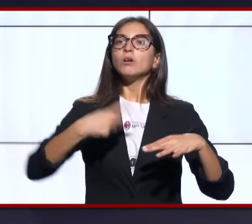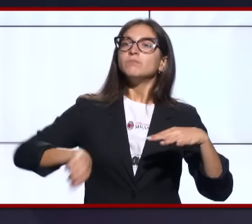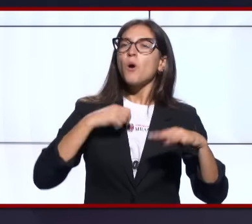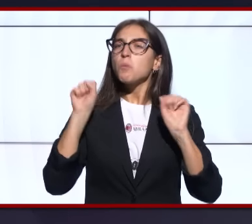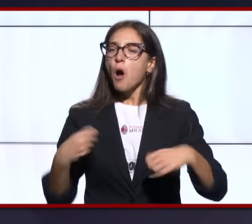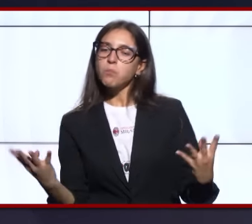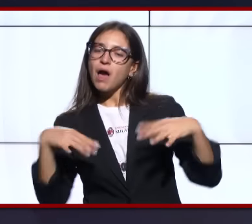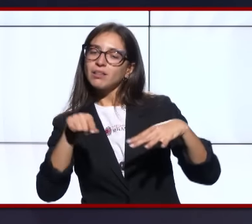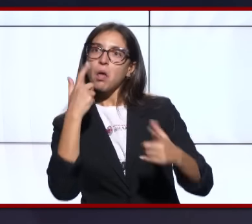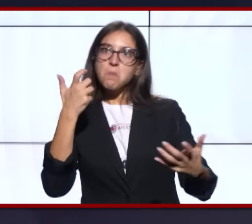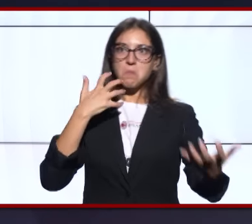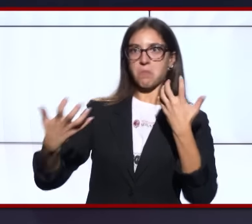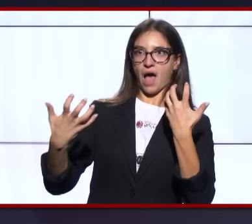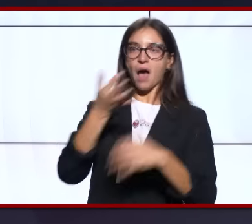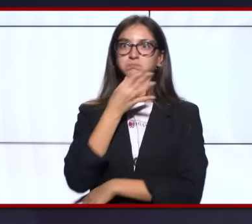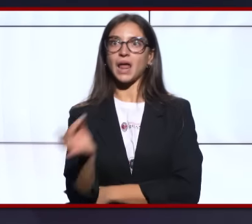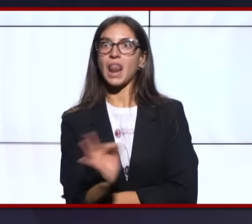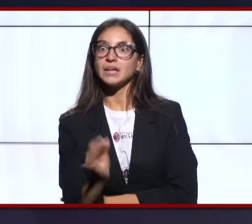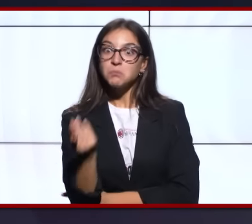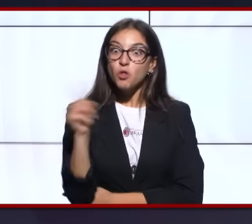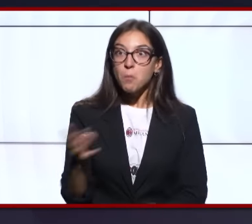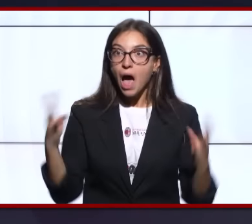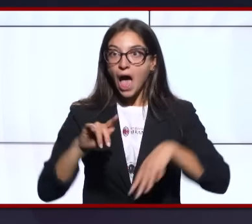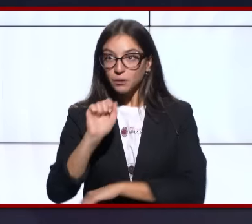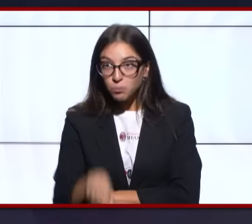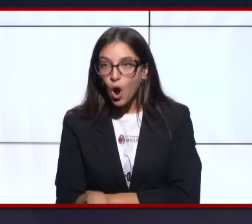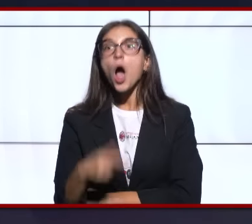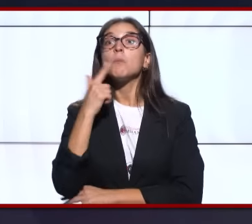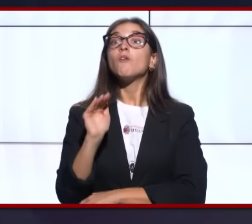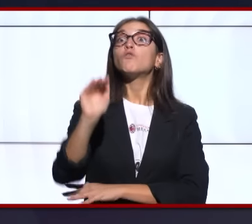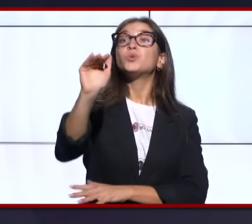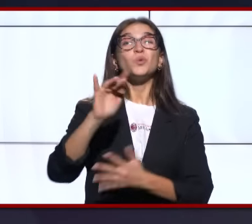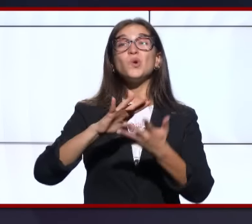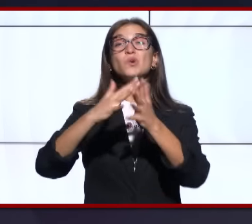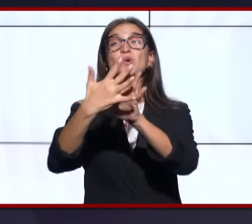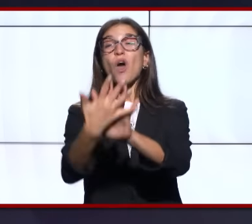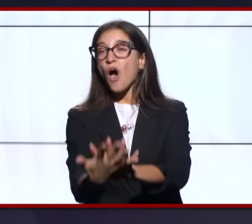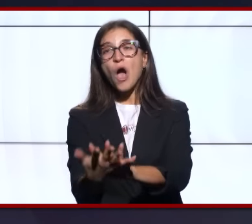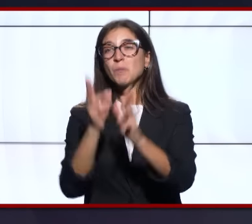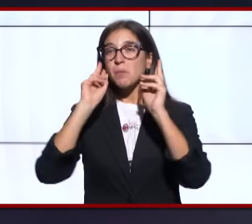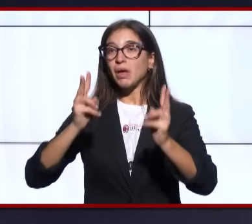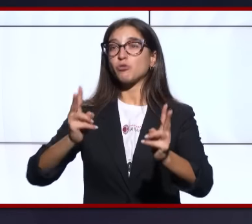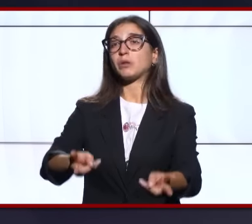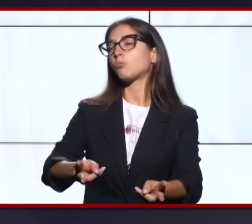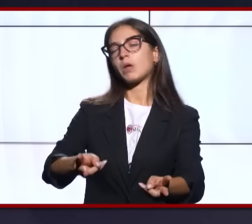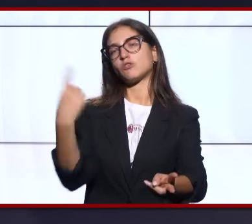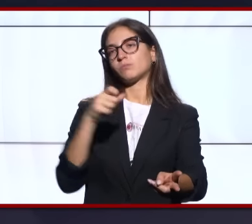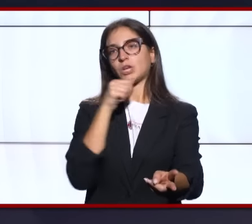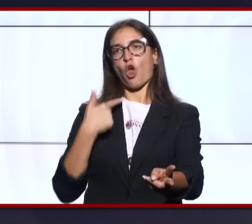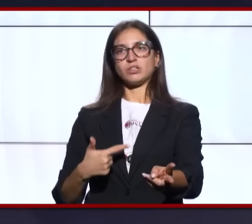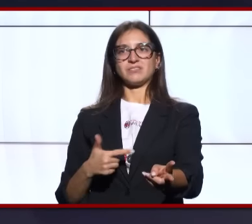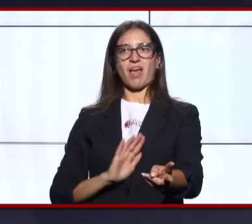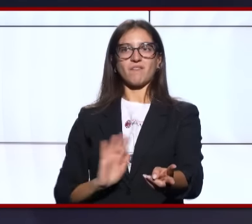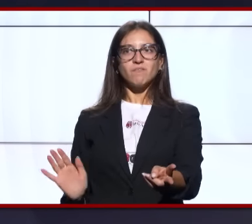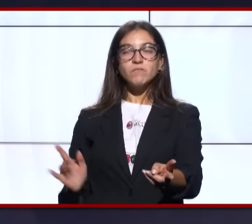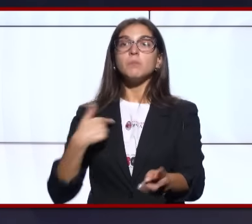partita stupenda domani ma se dopo ritorniamo non non serve quello